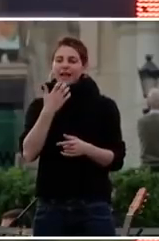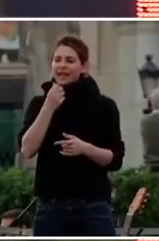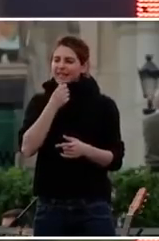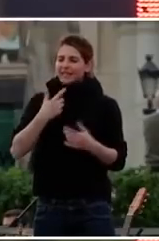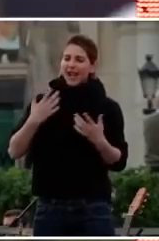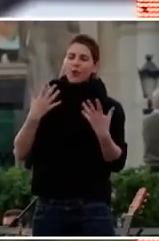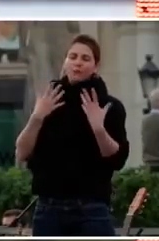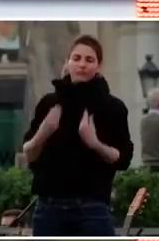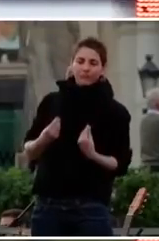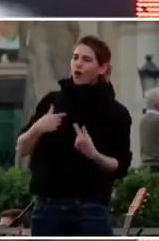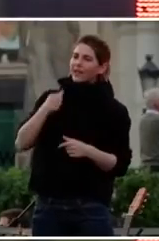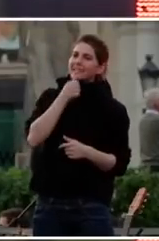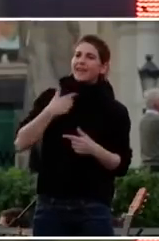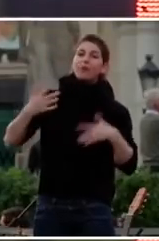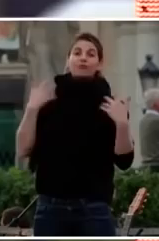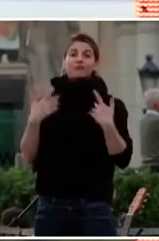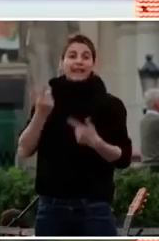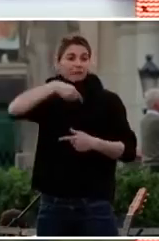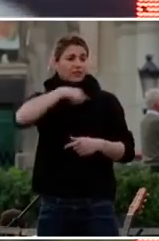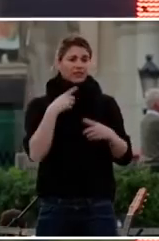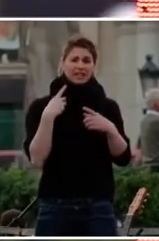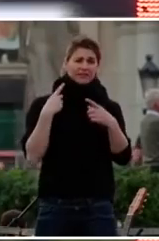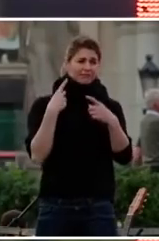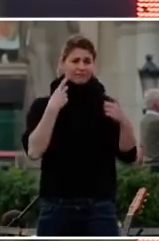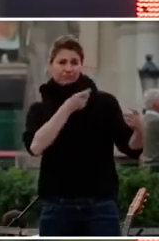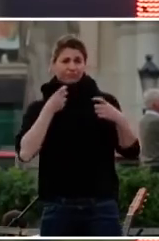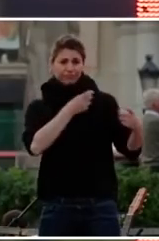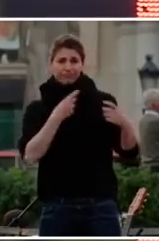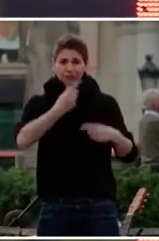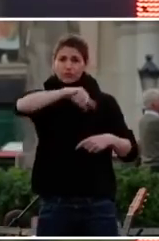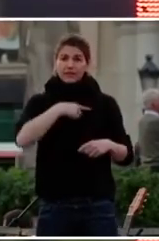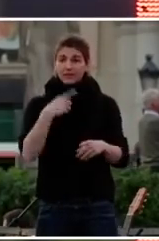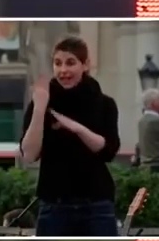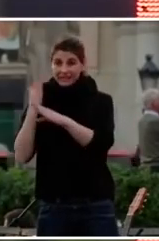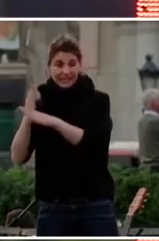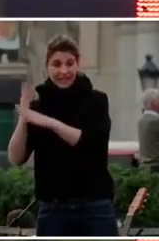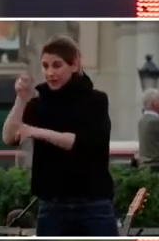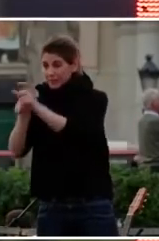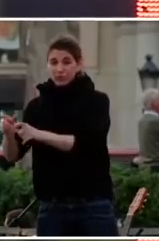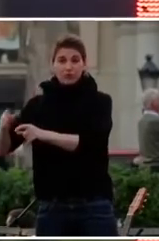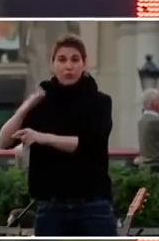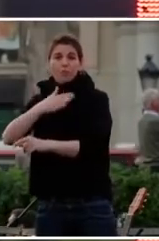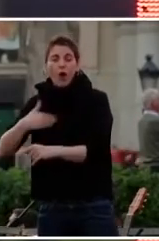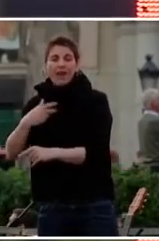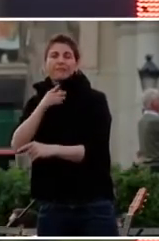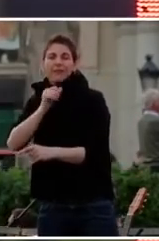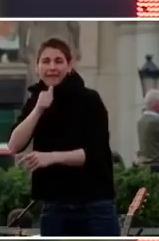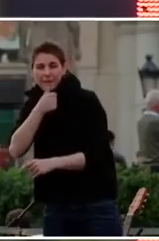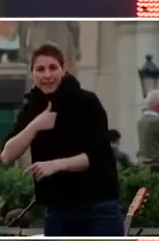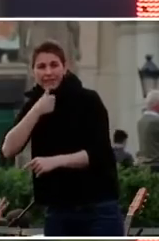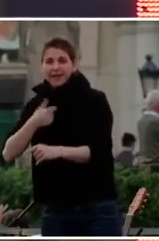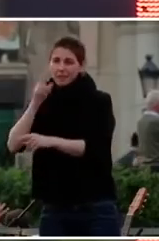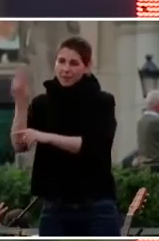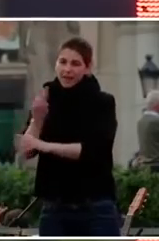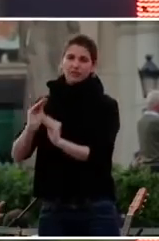nosaltres ens barallem entre nosaltres. Els hi convé als que han manat sempre, als que volen mantenir els seus privilegis, als que volen mantenir un sistema